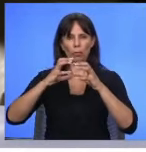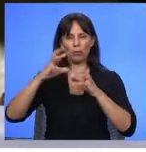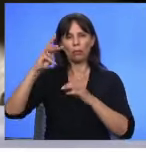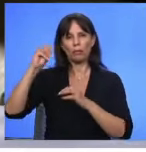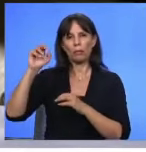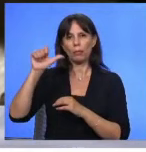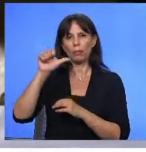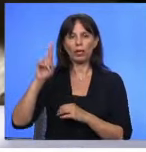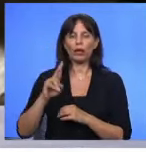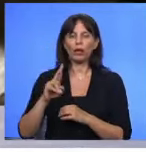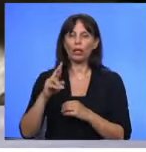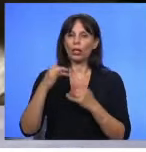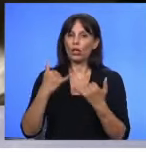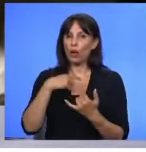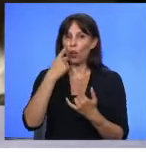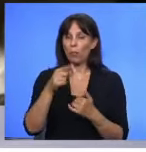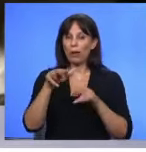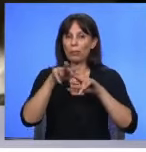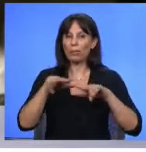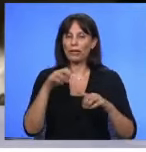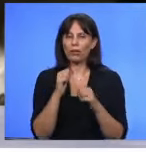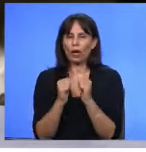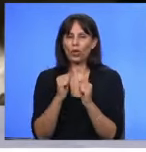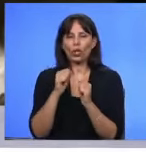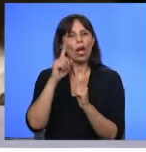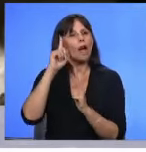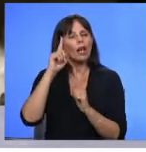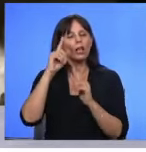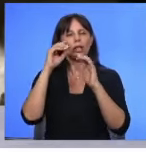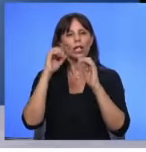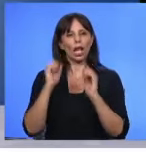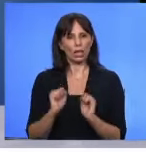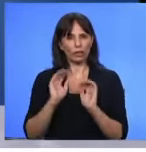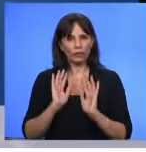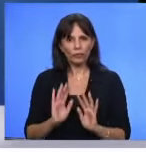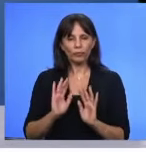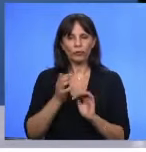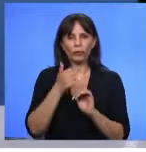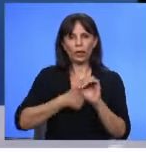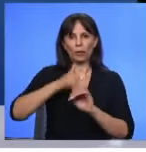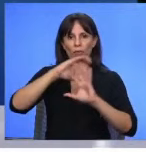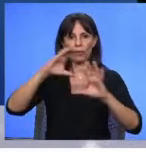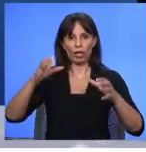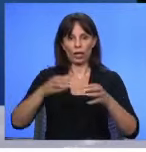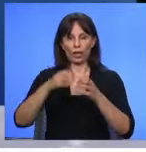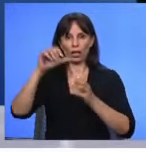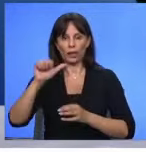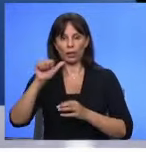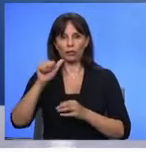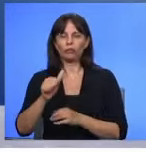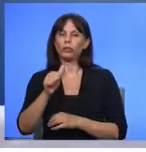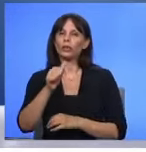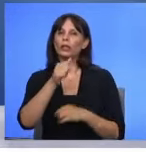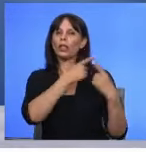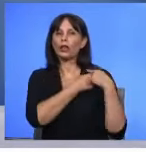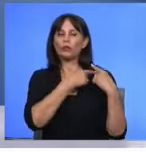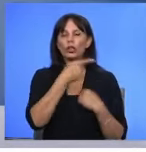מוגדר קשה אך יציב. עכשיו, מפקד חטיבת אפרים, אלוף משנה נתנאל שמקה,